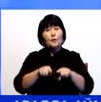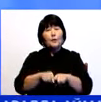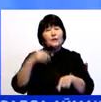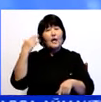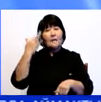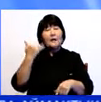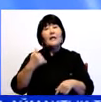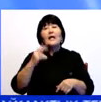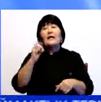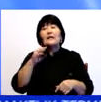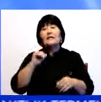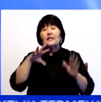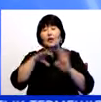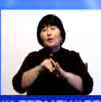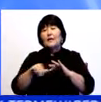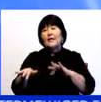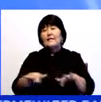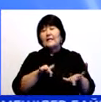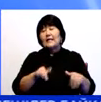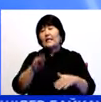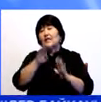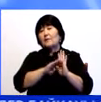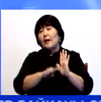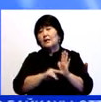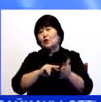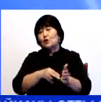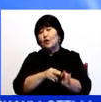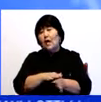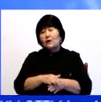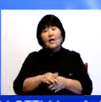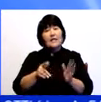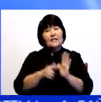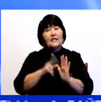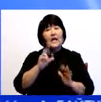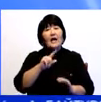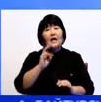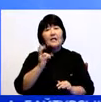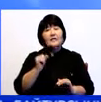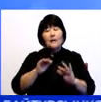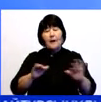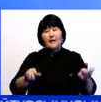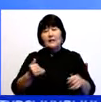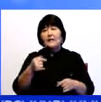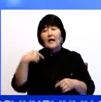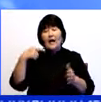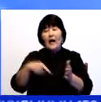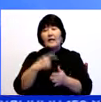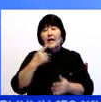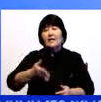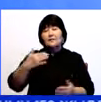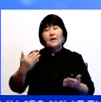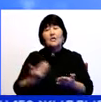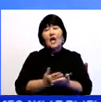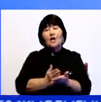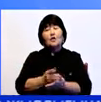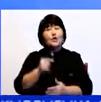мақсатта кіріктіріліп ұйымдастырылған іс-әрекеттер бағдарламасы жүзеге асырылуда. Жетіқазына балабақшасында өткен қалалық әдістемелік семинарда жаңа